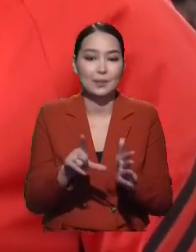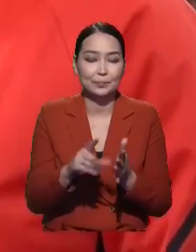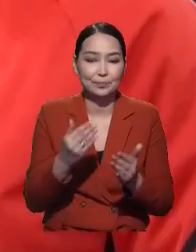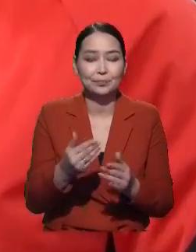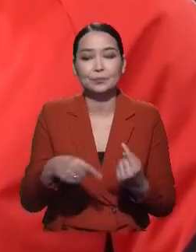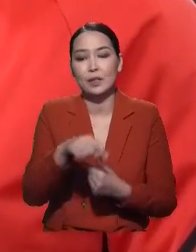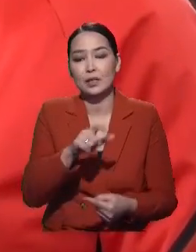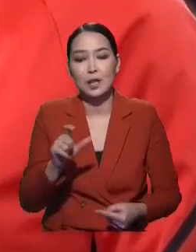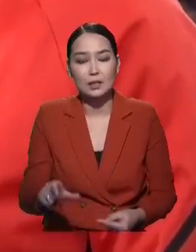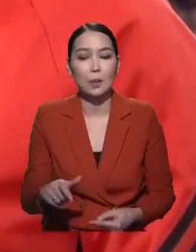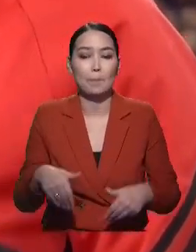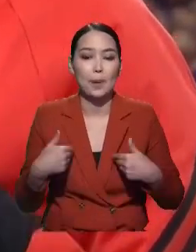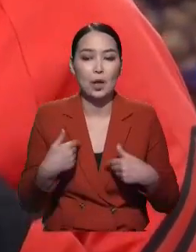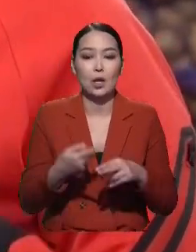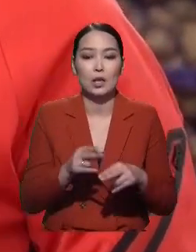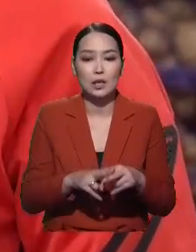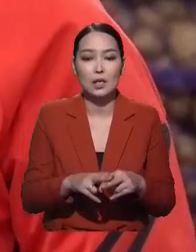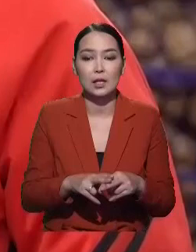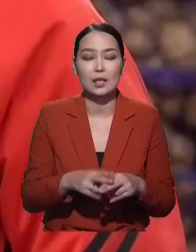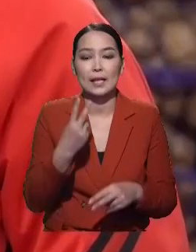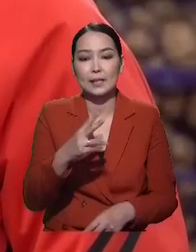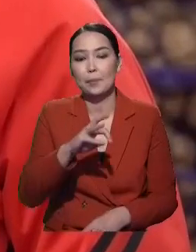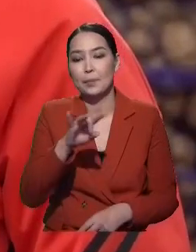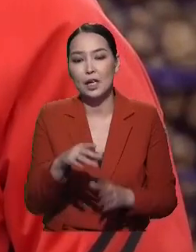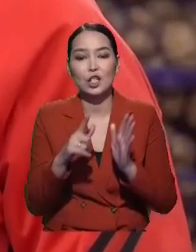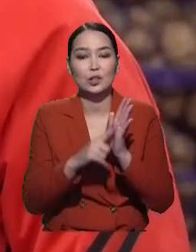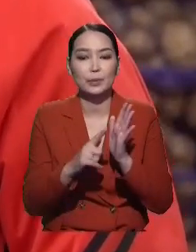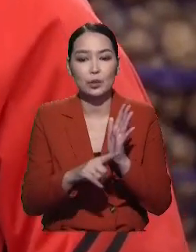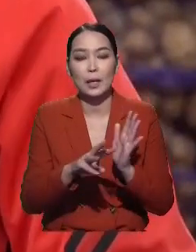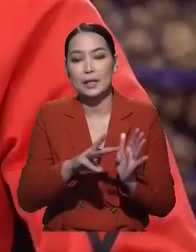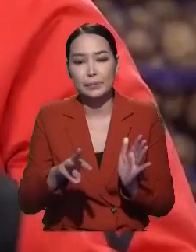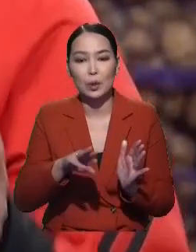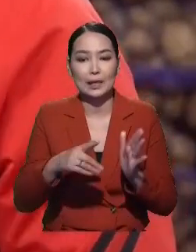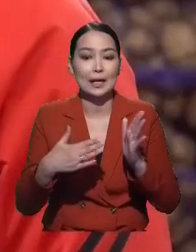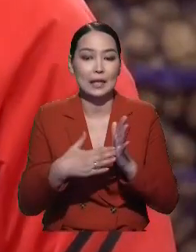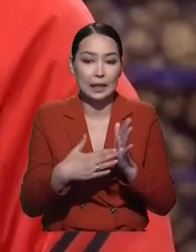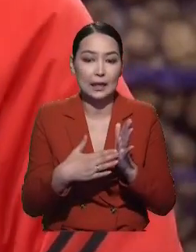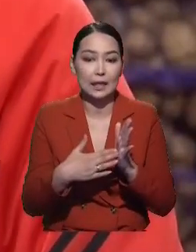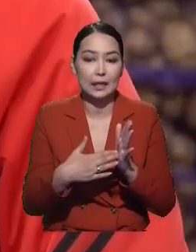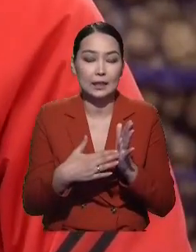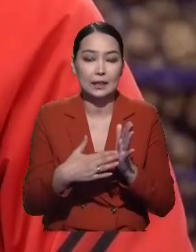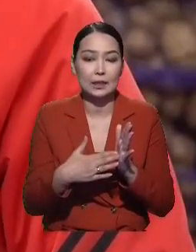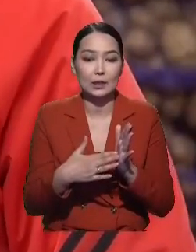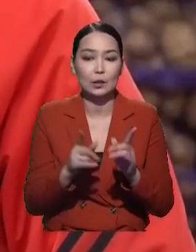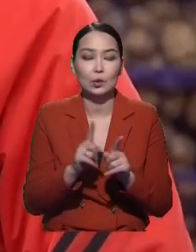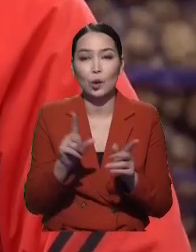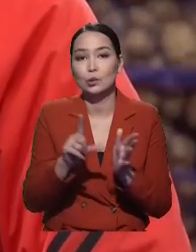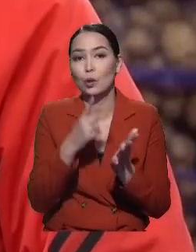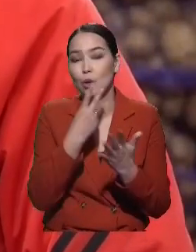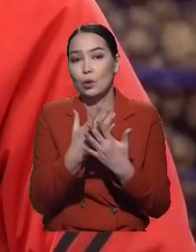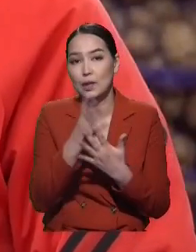тиімділігі біздер деген 2 миллиард 70 миллионға дейін кірісті табыс көзін көрсете аламыз.